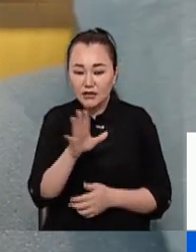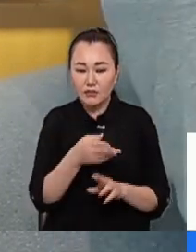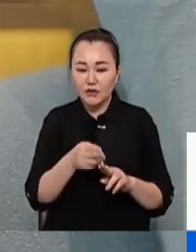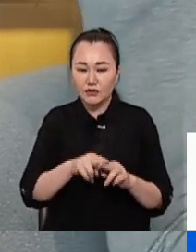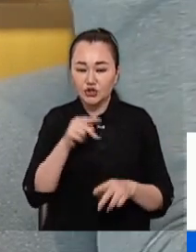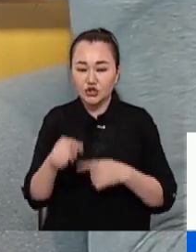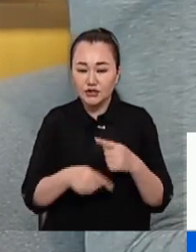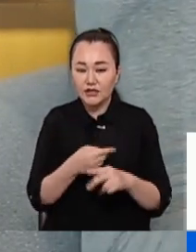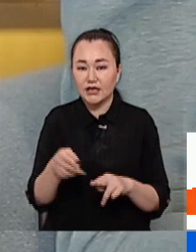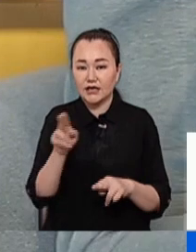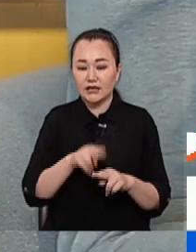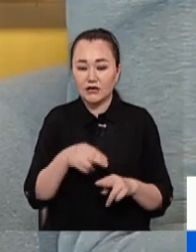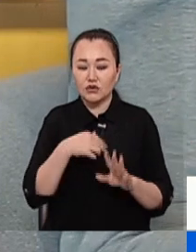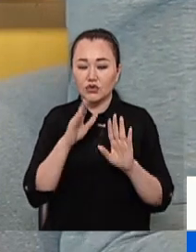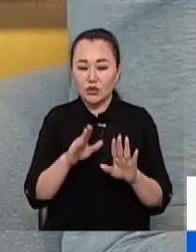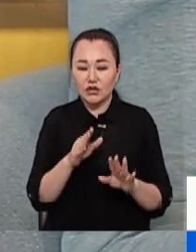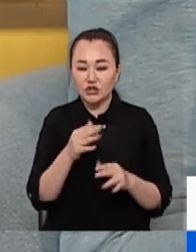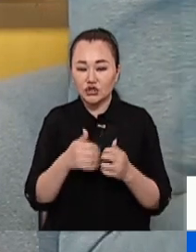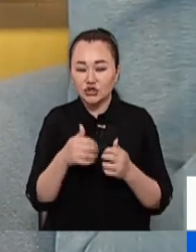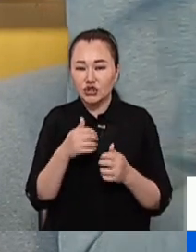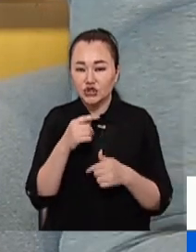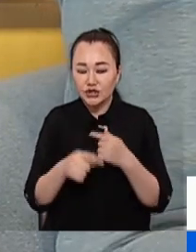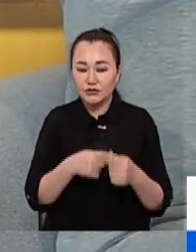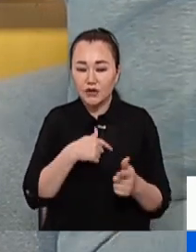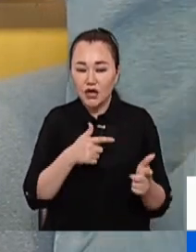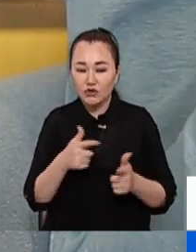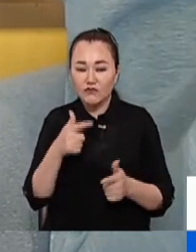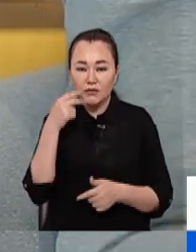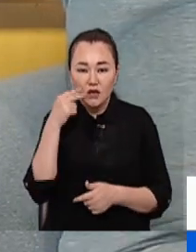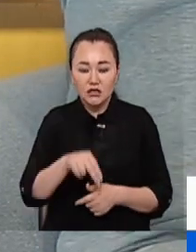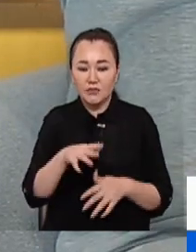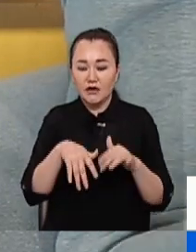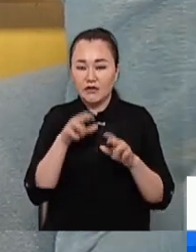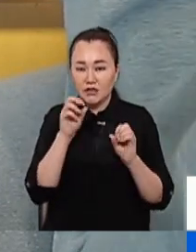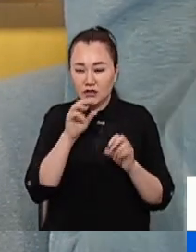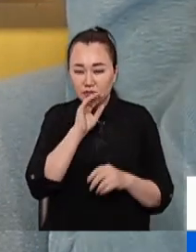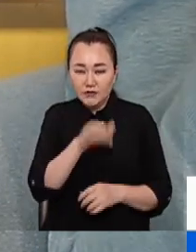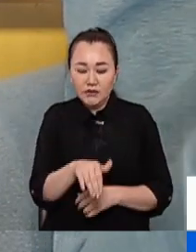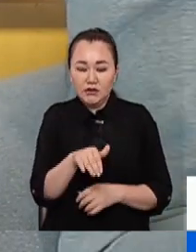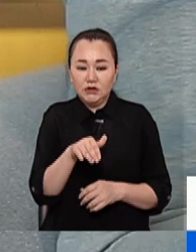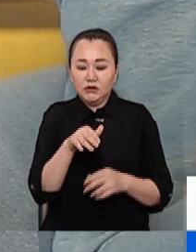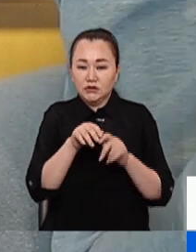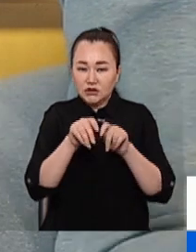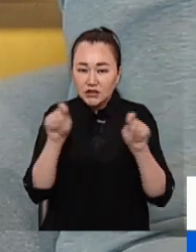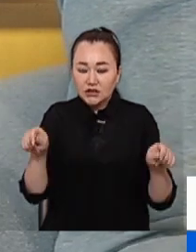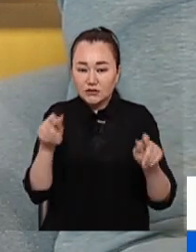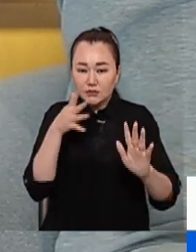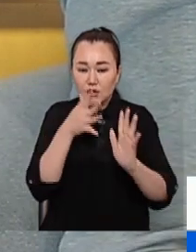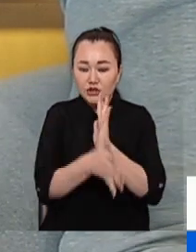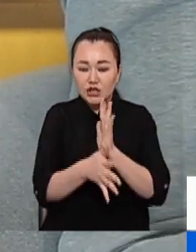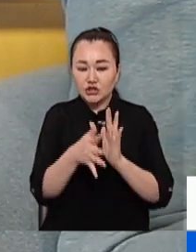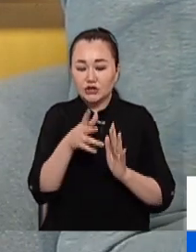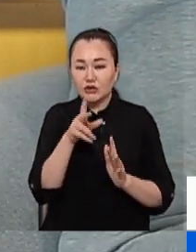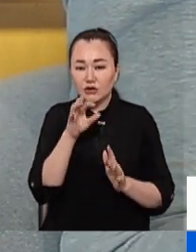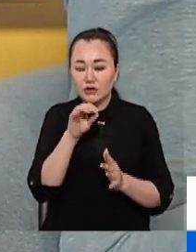через вот это мы, и не только через это, через то, что мы готовим качественный, профессиональный, открытый, прозрачный